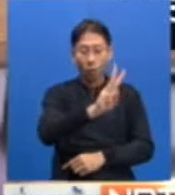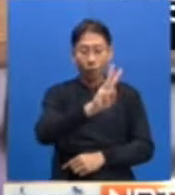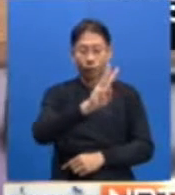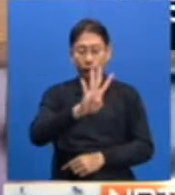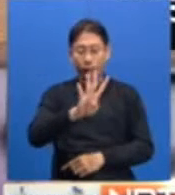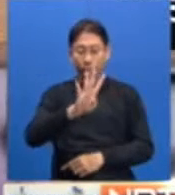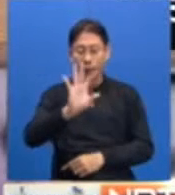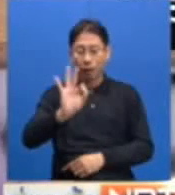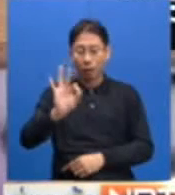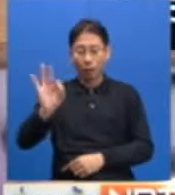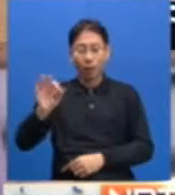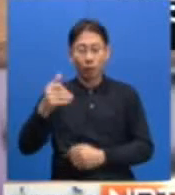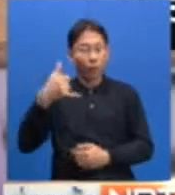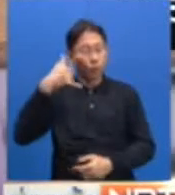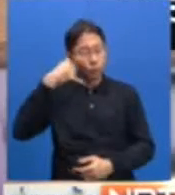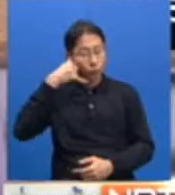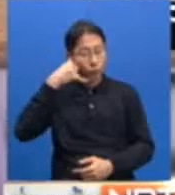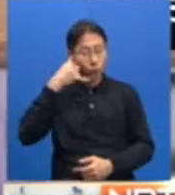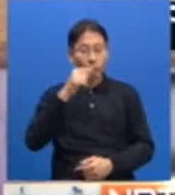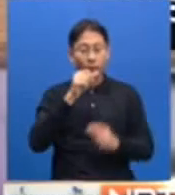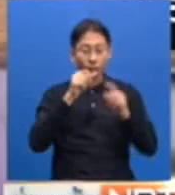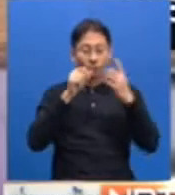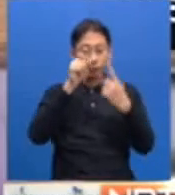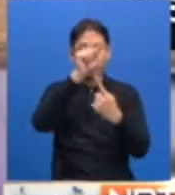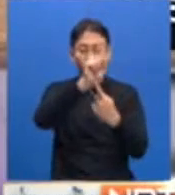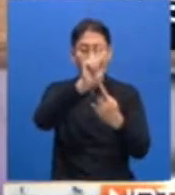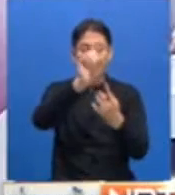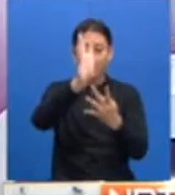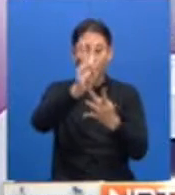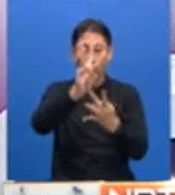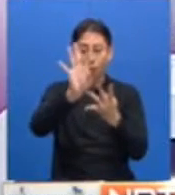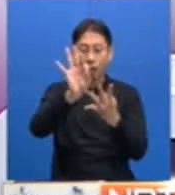022456499หรือว่าสายด่วน1694ค่ะ